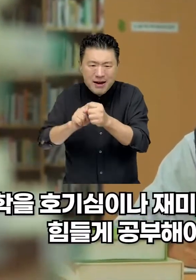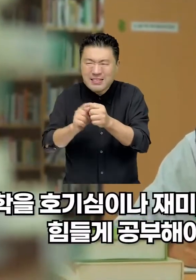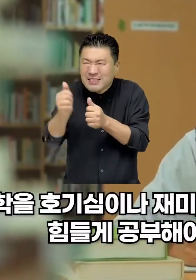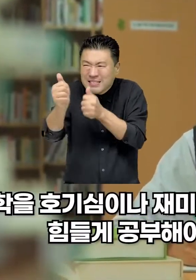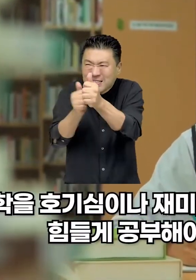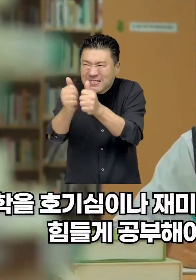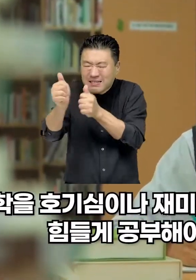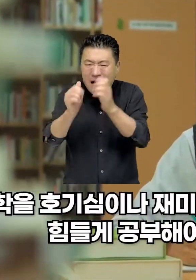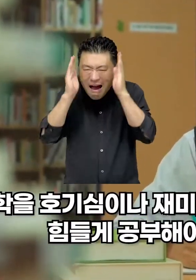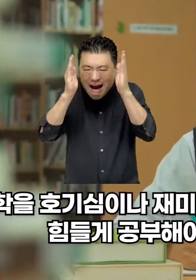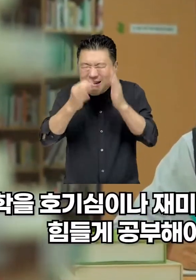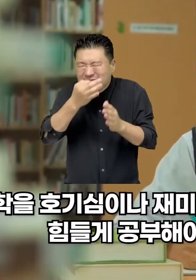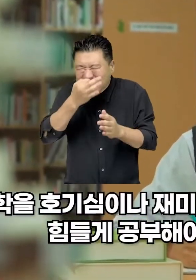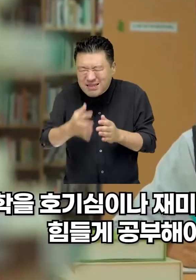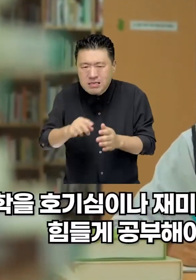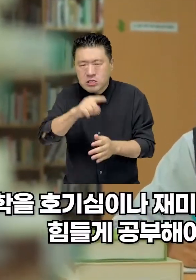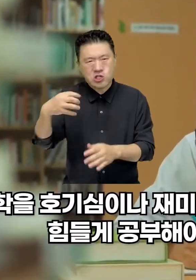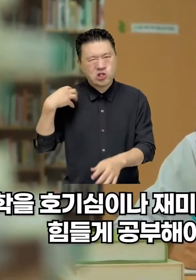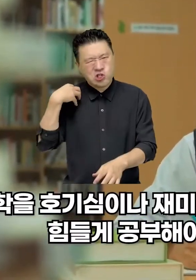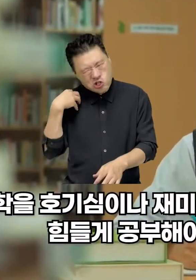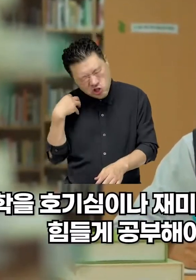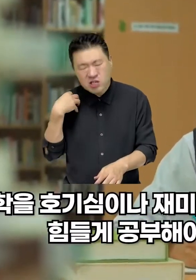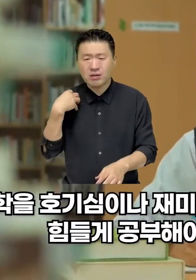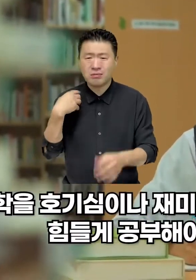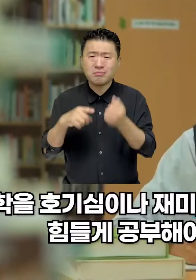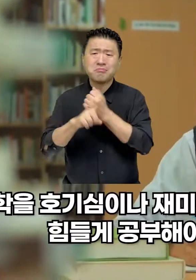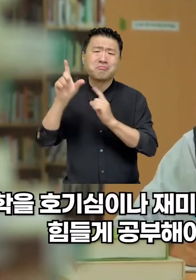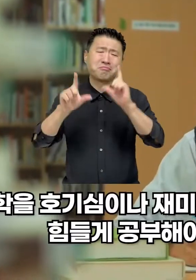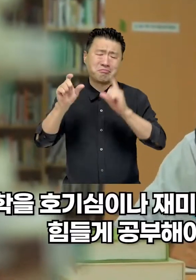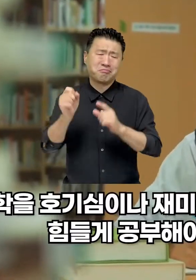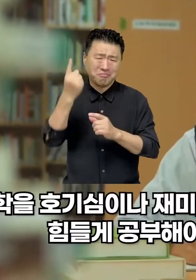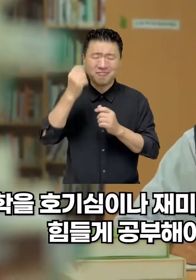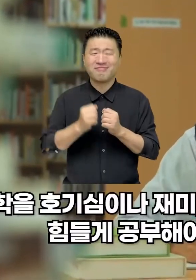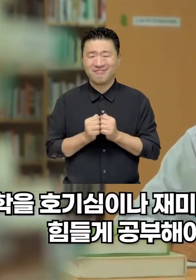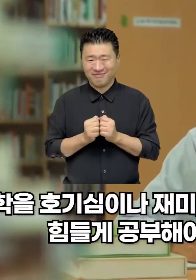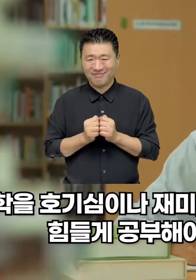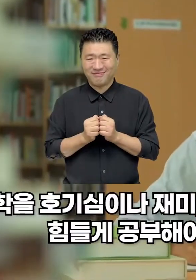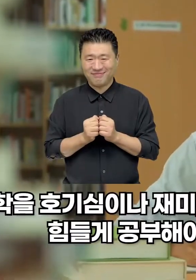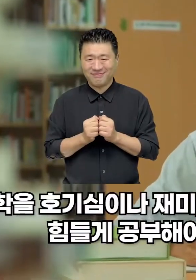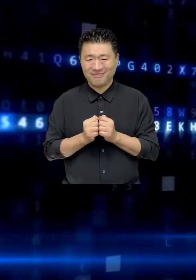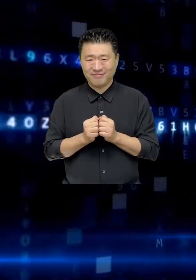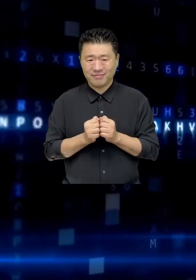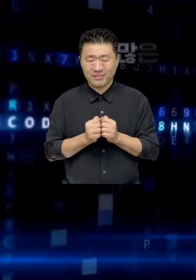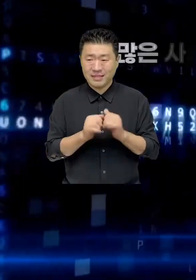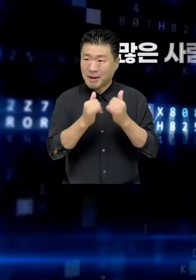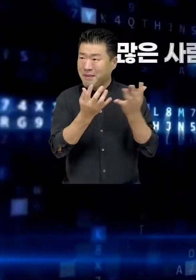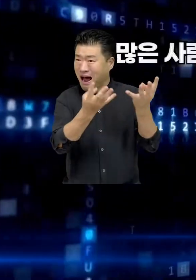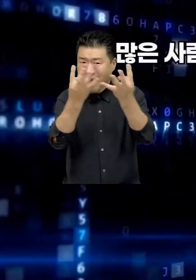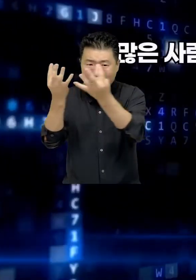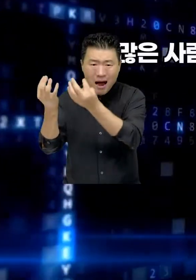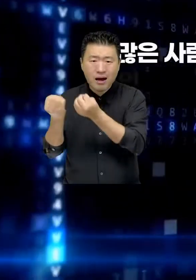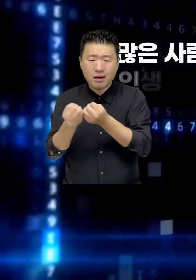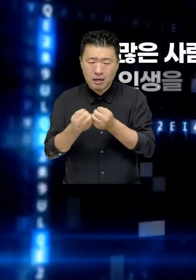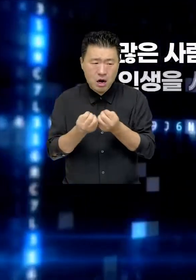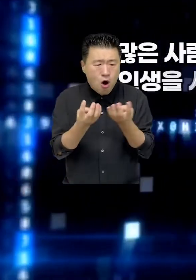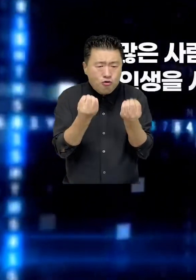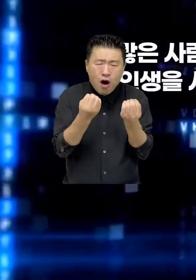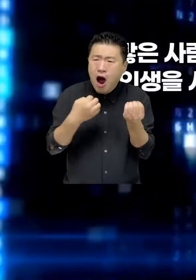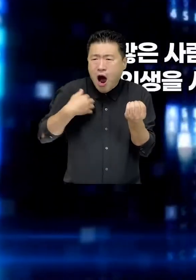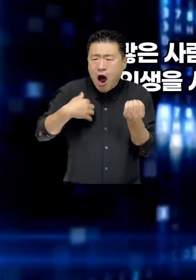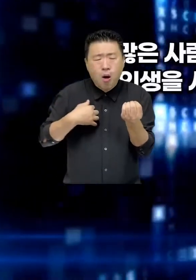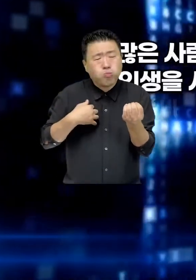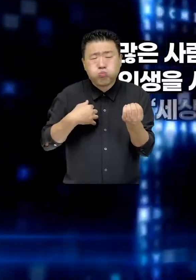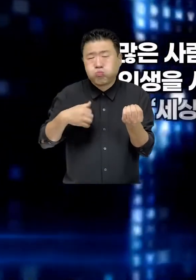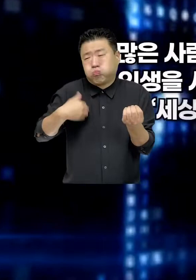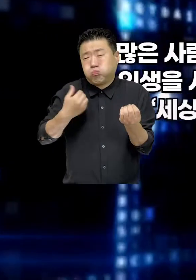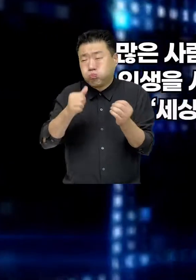위해 힘들게 공부해야만 하는 의무감이 큰 영향이겠죠. 많은 사람이 수학의 재미를 모른